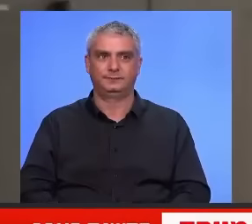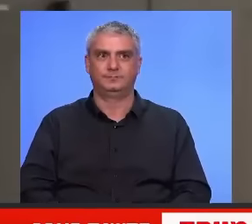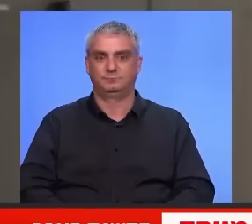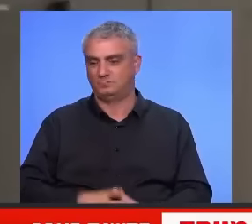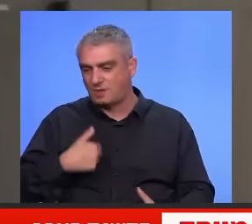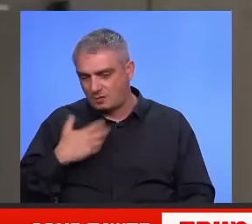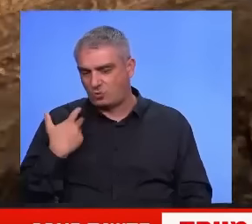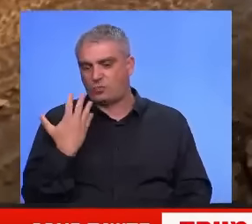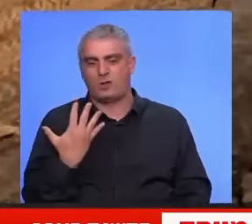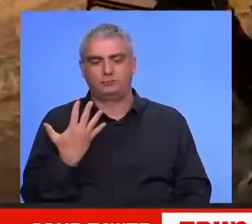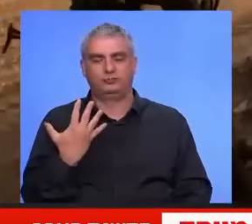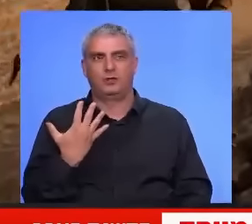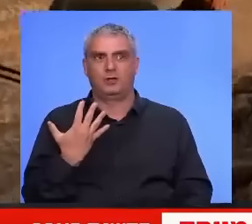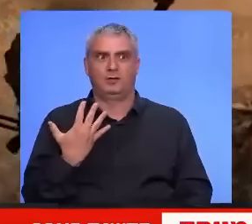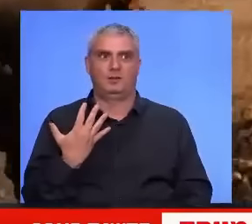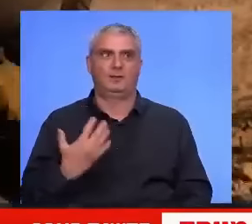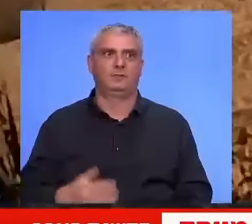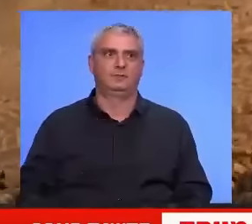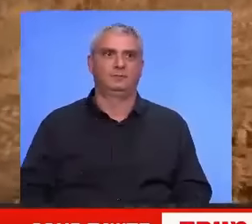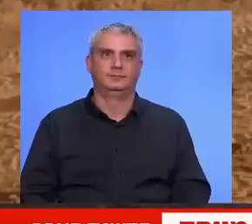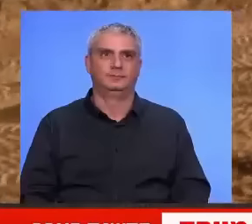היינו חמישה.